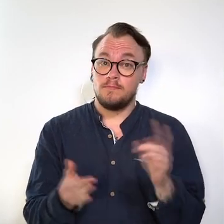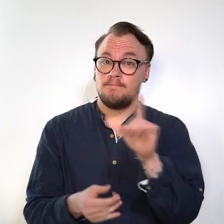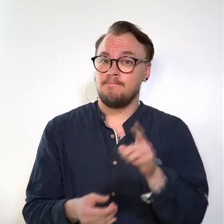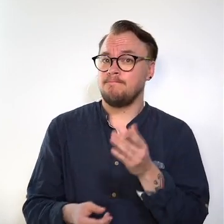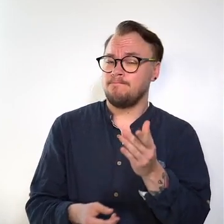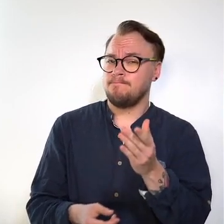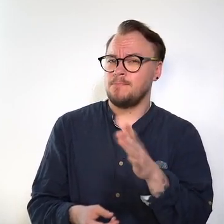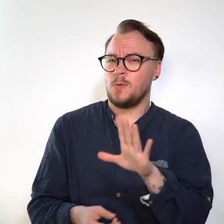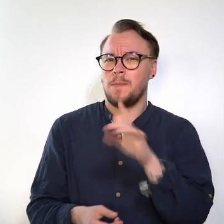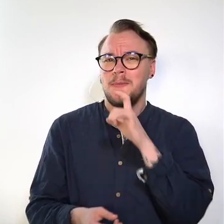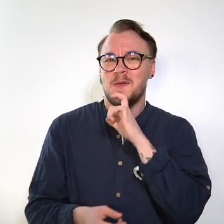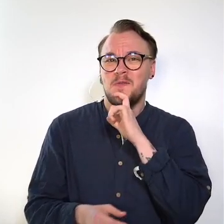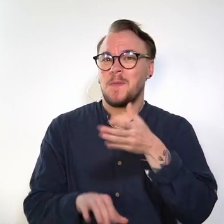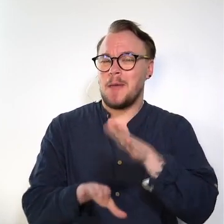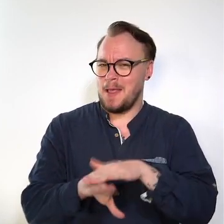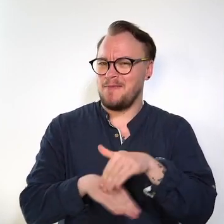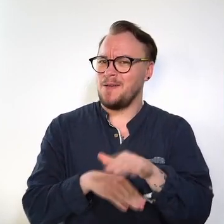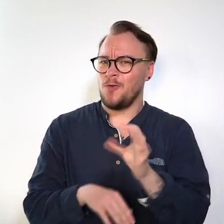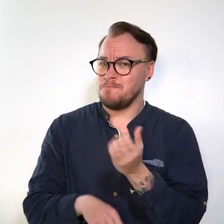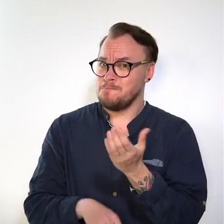Sulla on vielä mikki pois päältä, laita mikki päälle.